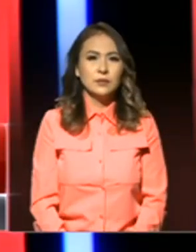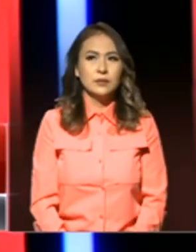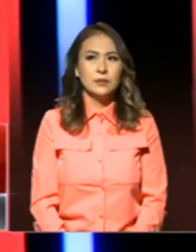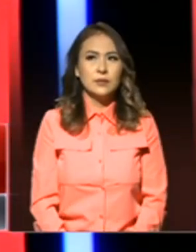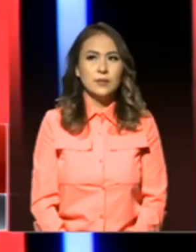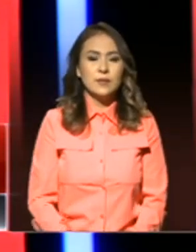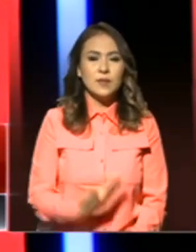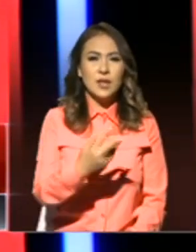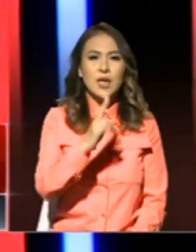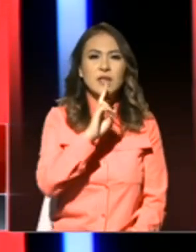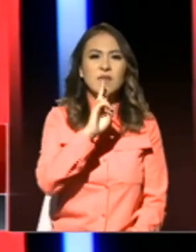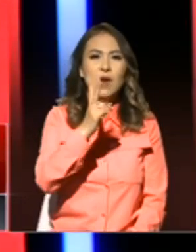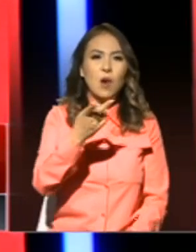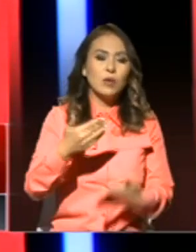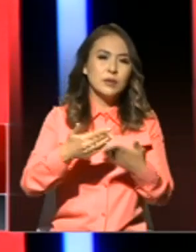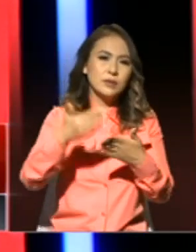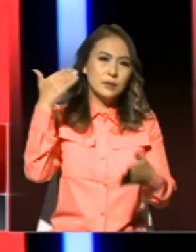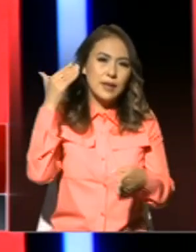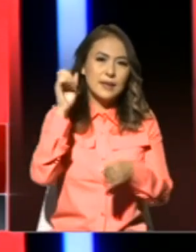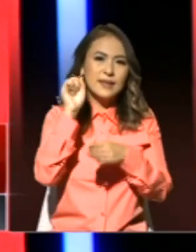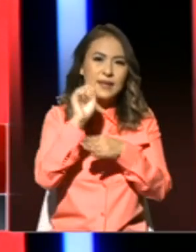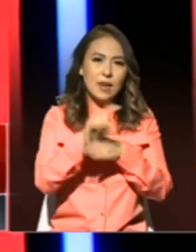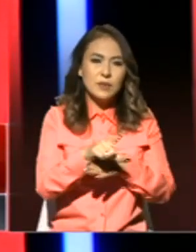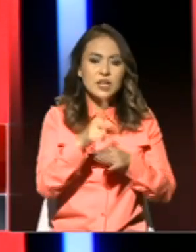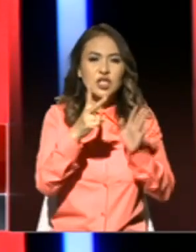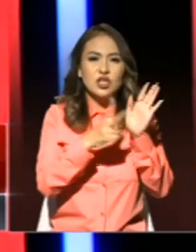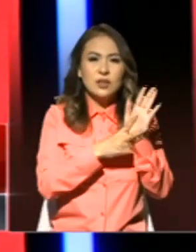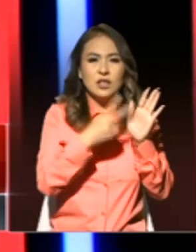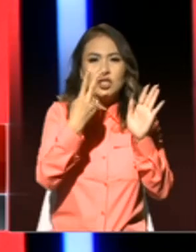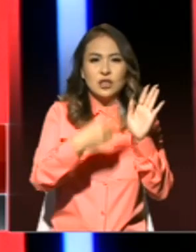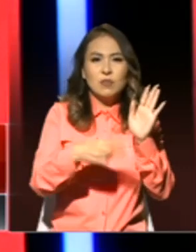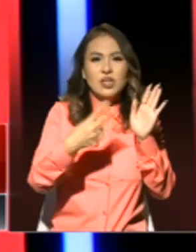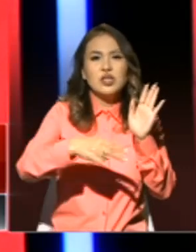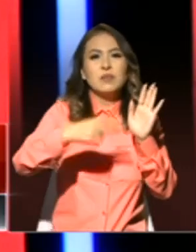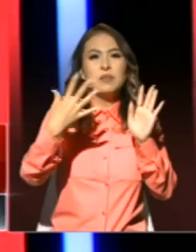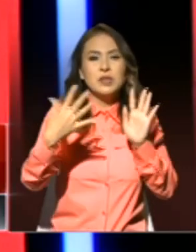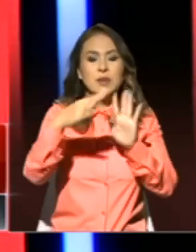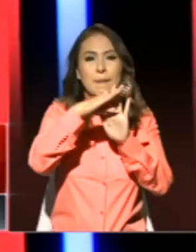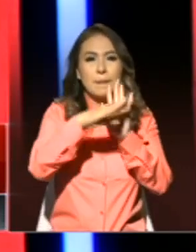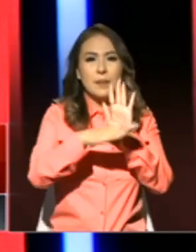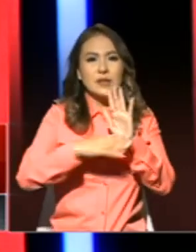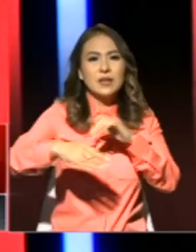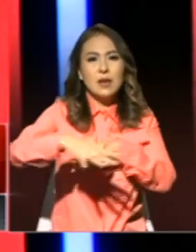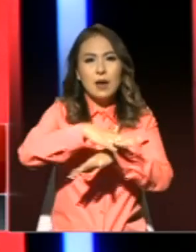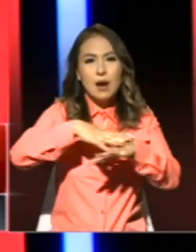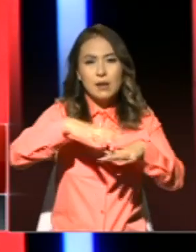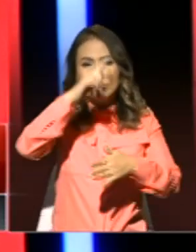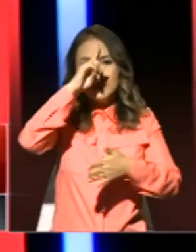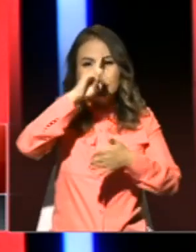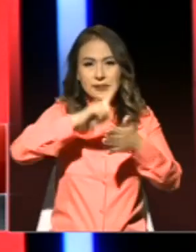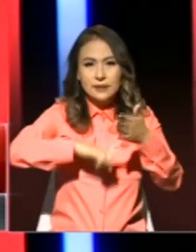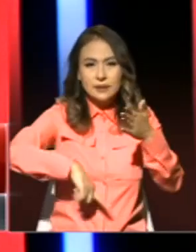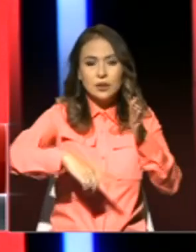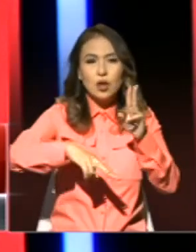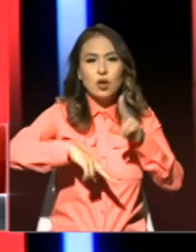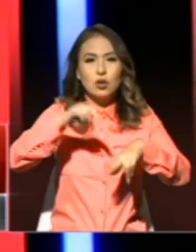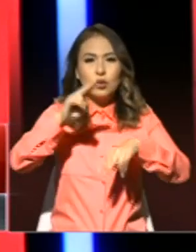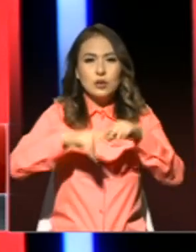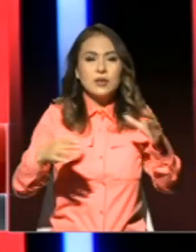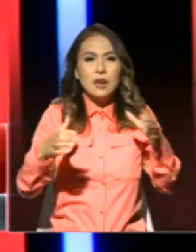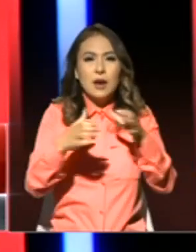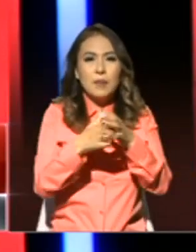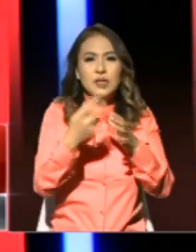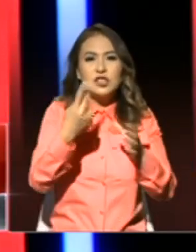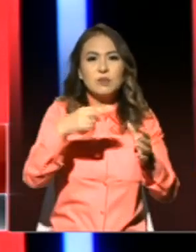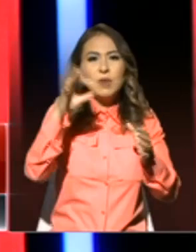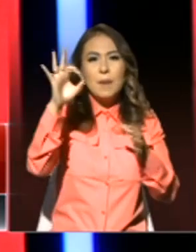Бұл 2 жыл бұрынғы тапсырма, ашығын айту керек, 7-20-25 бағдарламасына халық сеніп, құрылыс компанияларына 20% ақшасын құйды.